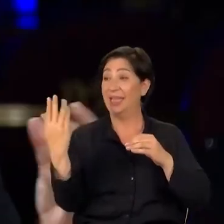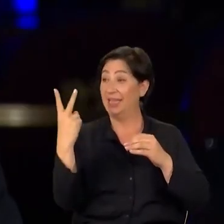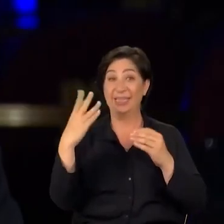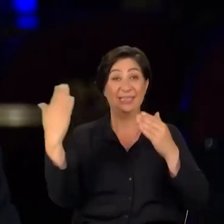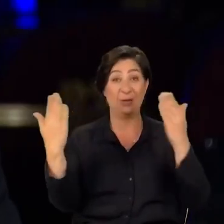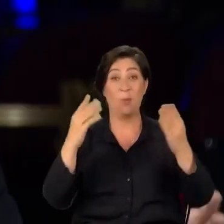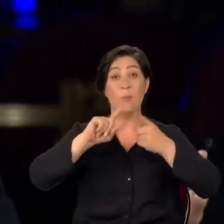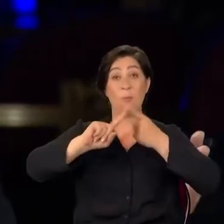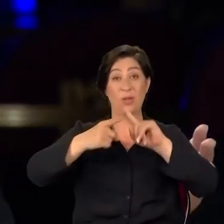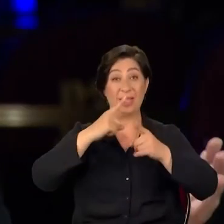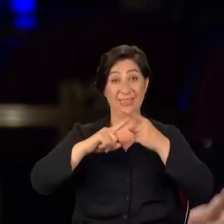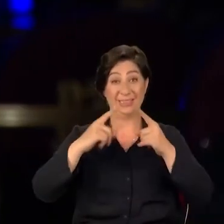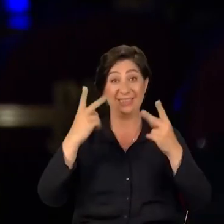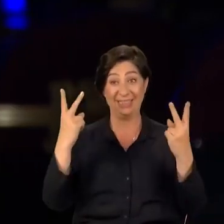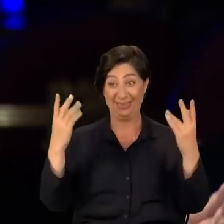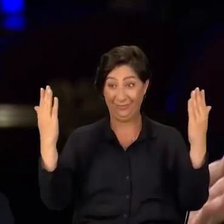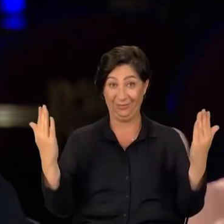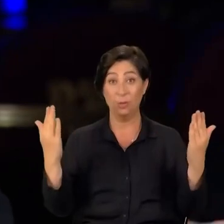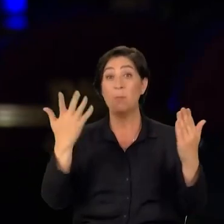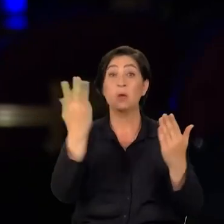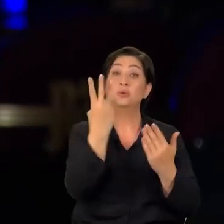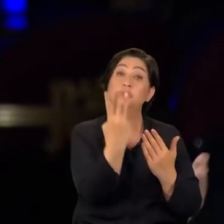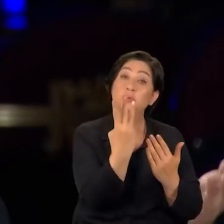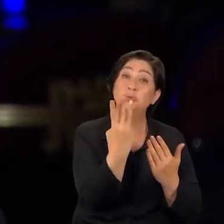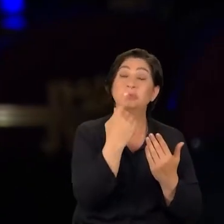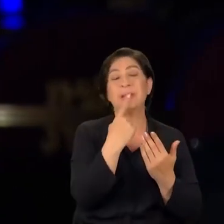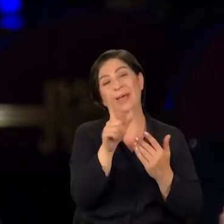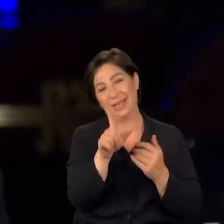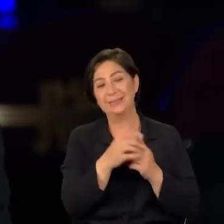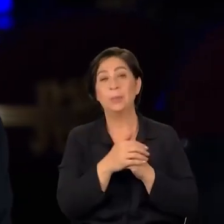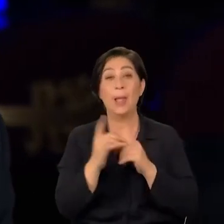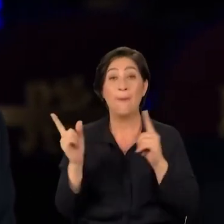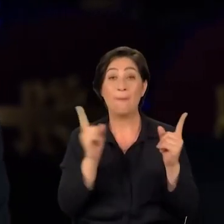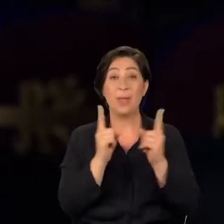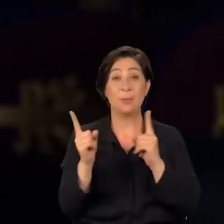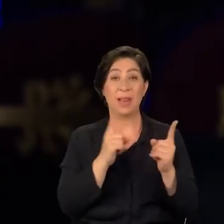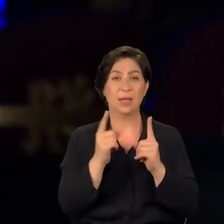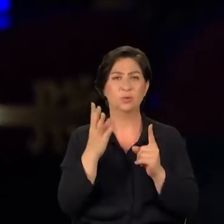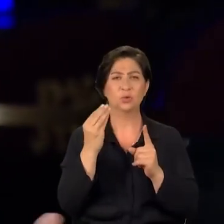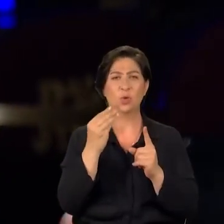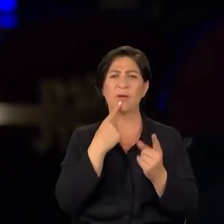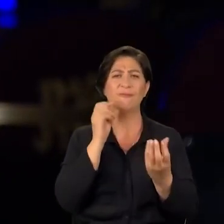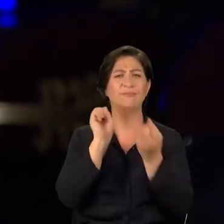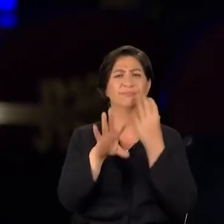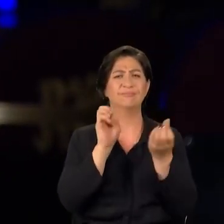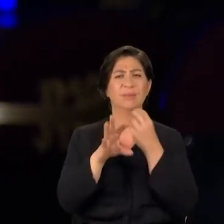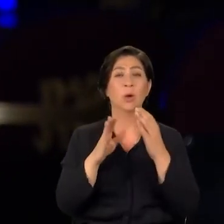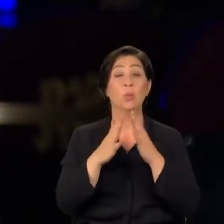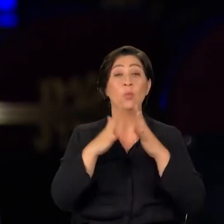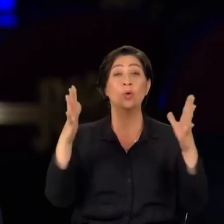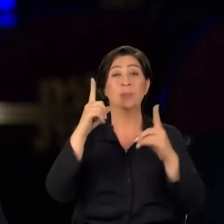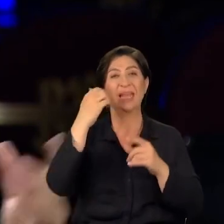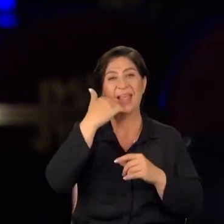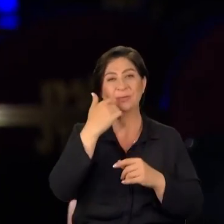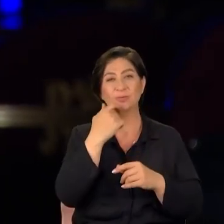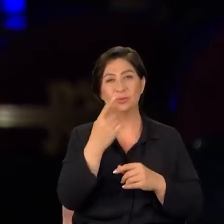Evet. İki tarafta siyasetimizin şu anda iki cephesi de belki üç cephesi demek lazım. Birbirine bunu çok kullanıyor.